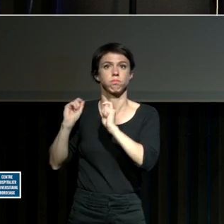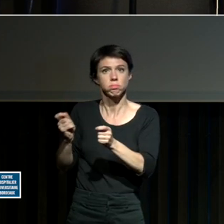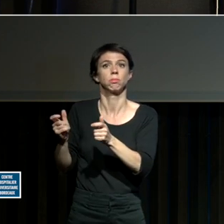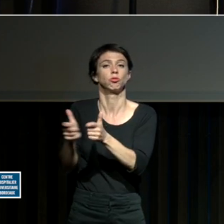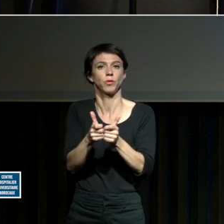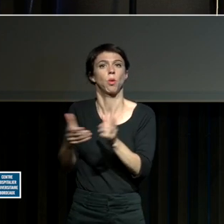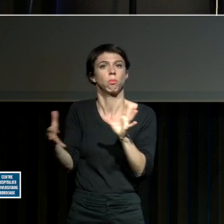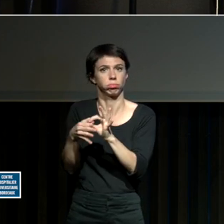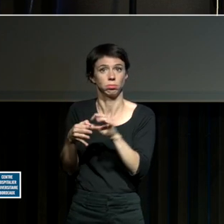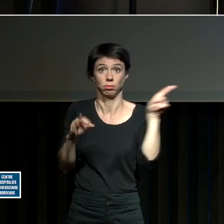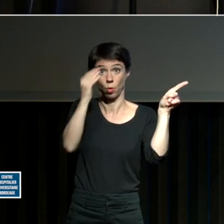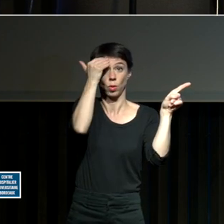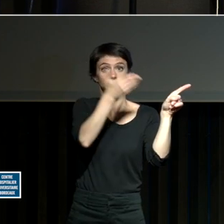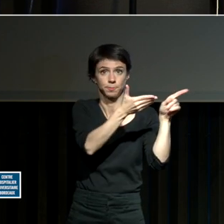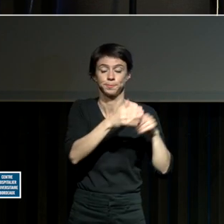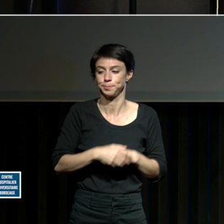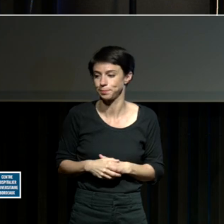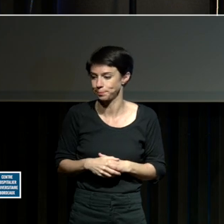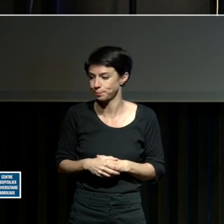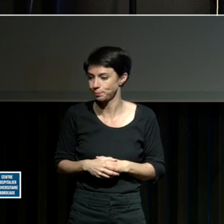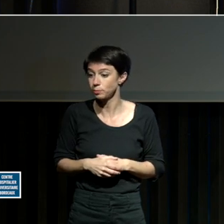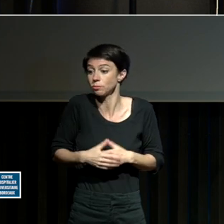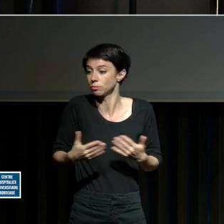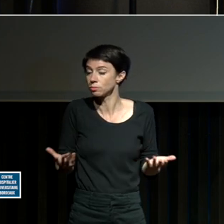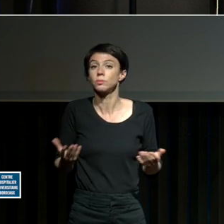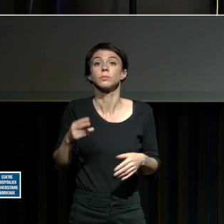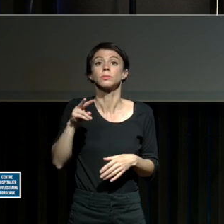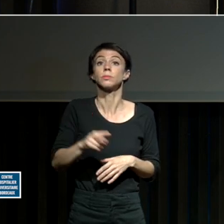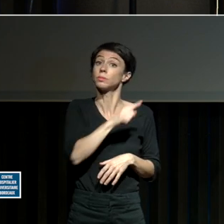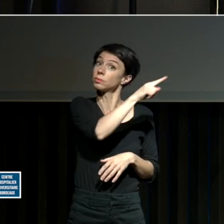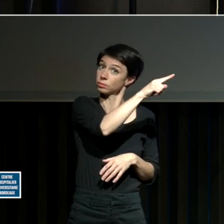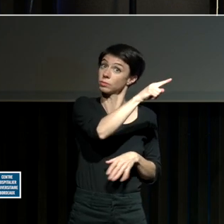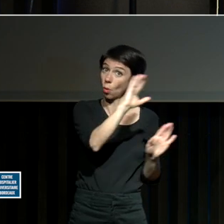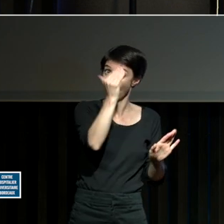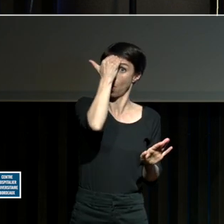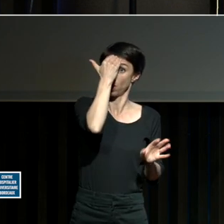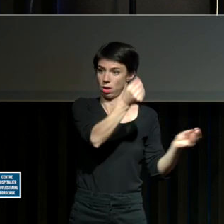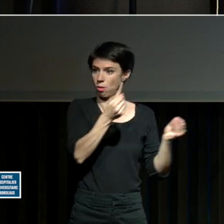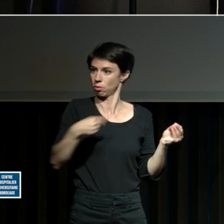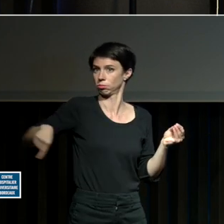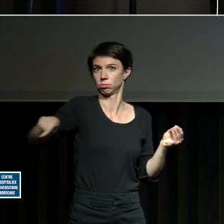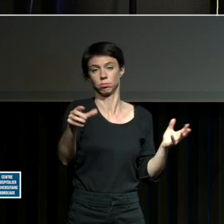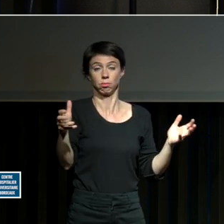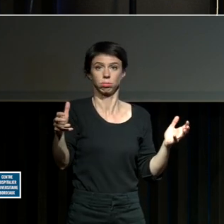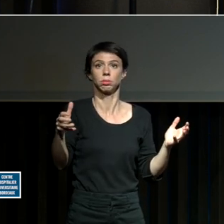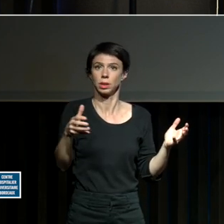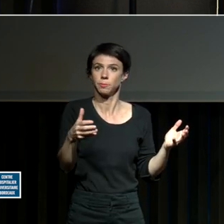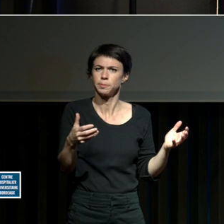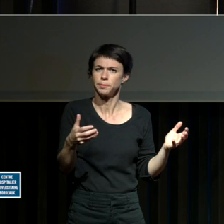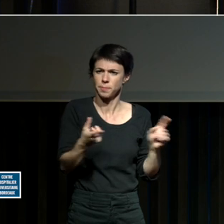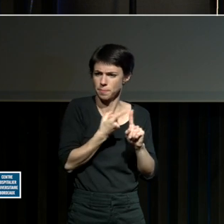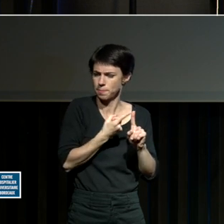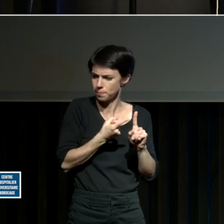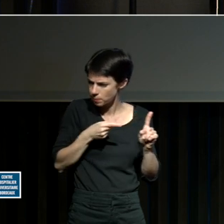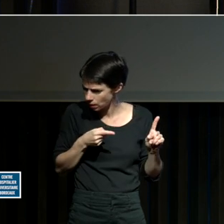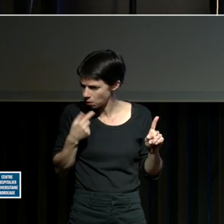cette reconnaissance marque malgré tout une étape importante dans notre compréhension du phénomène